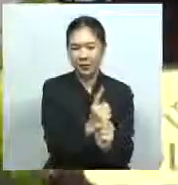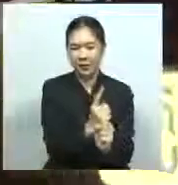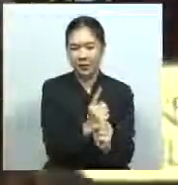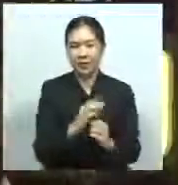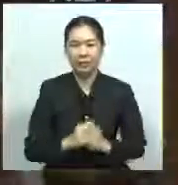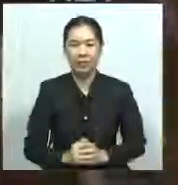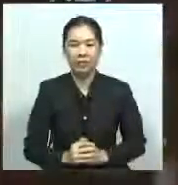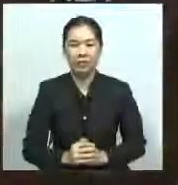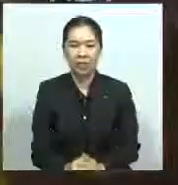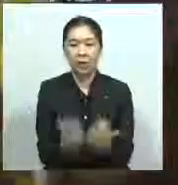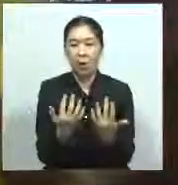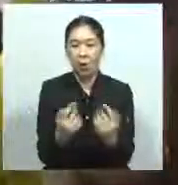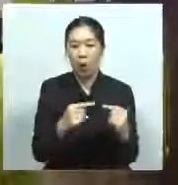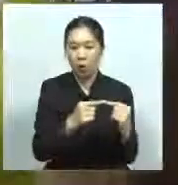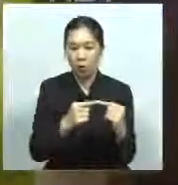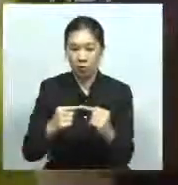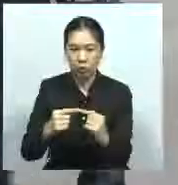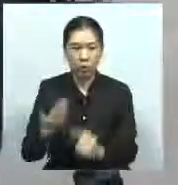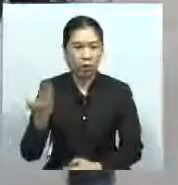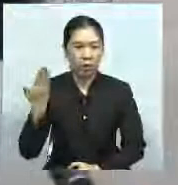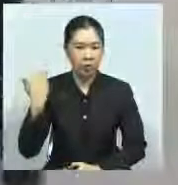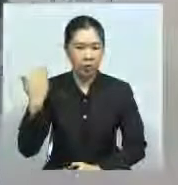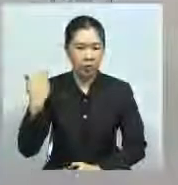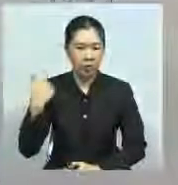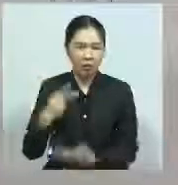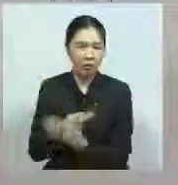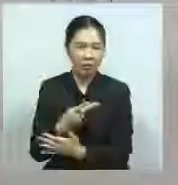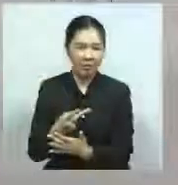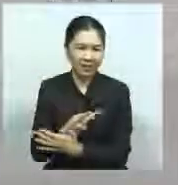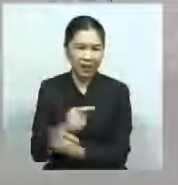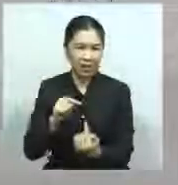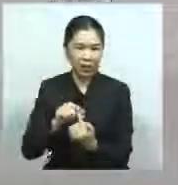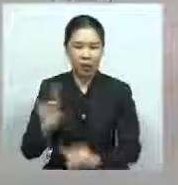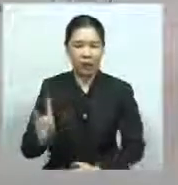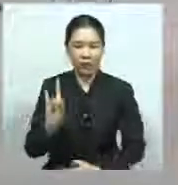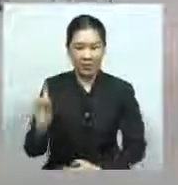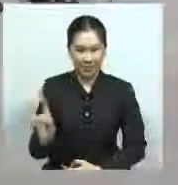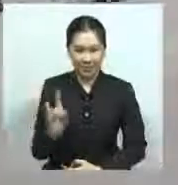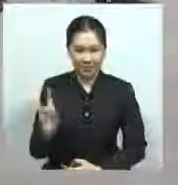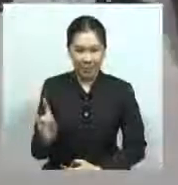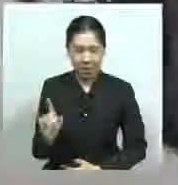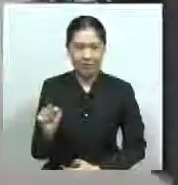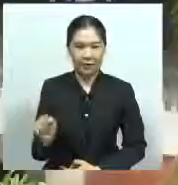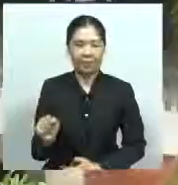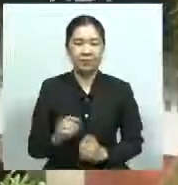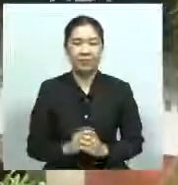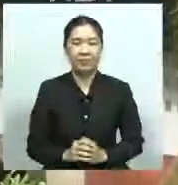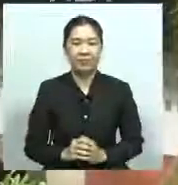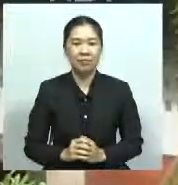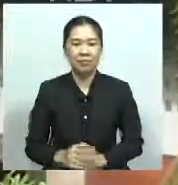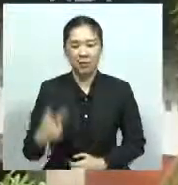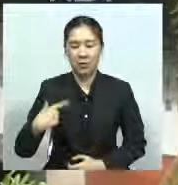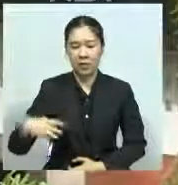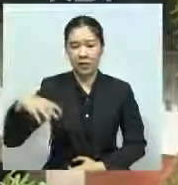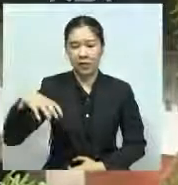โดยให้รอรับโทษต่อจากคดีของศาลจังหวัดทองผาภูมิในคดีล่าสัตว์ป่าในเขตรักษาพันธุ์สัตว์ป่าที่ศาลชั้นต้น